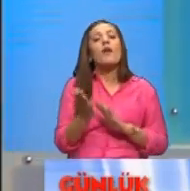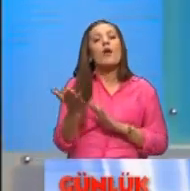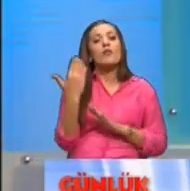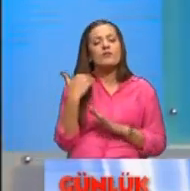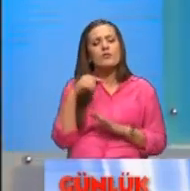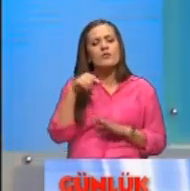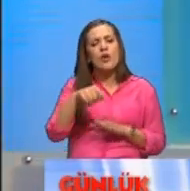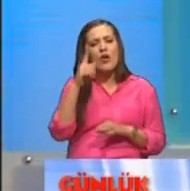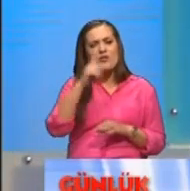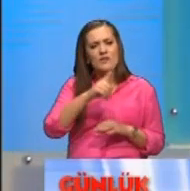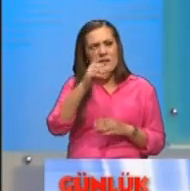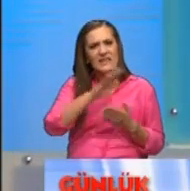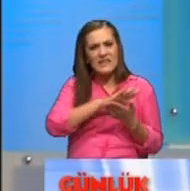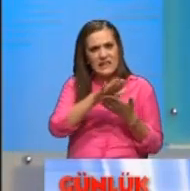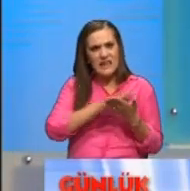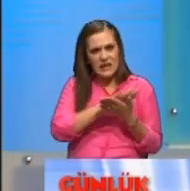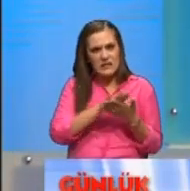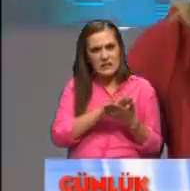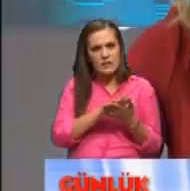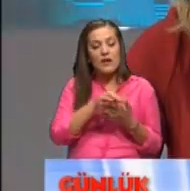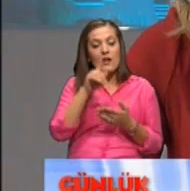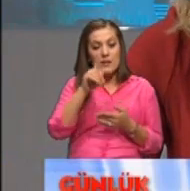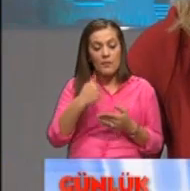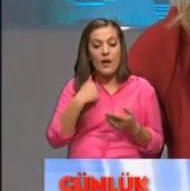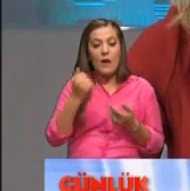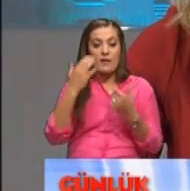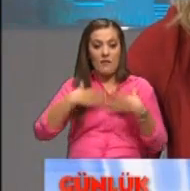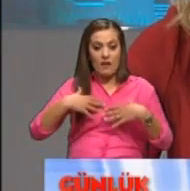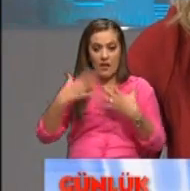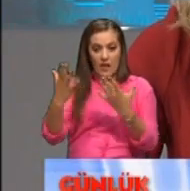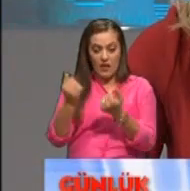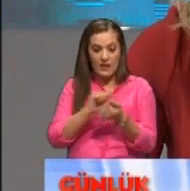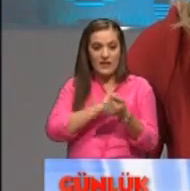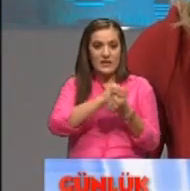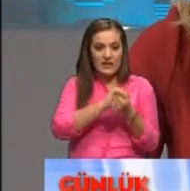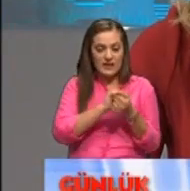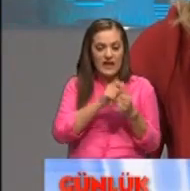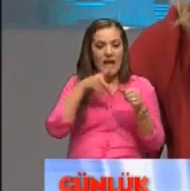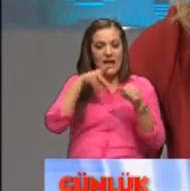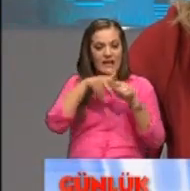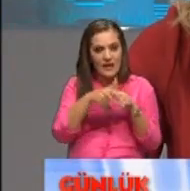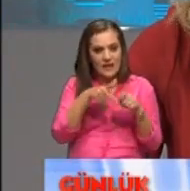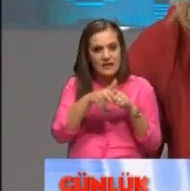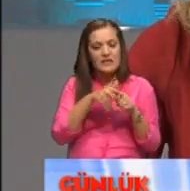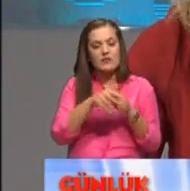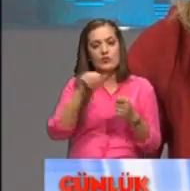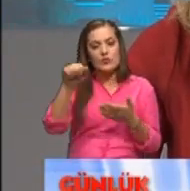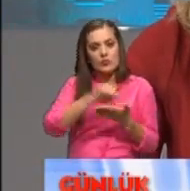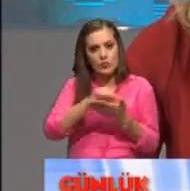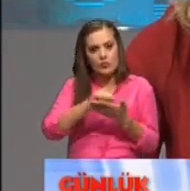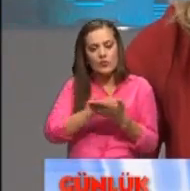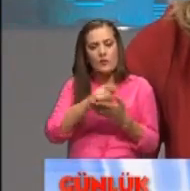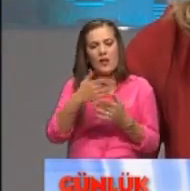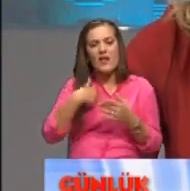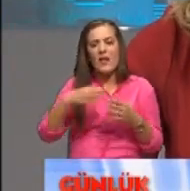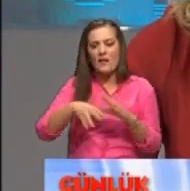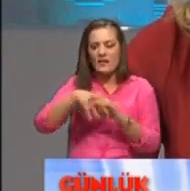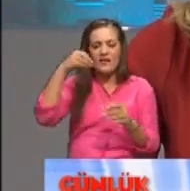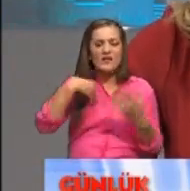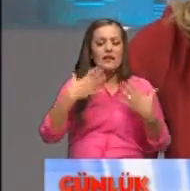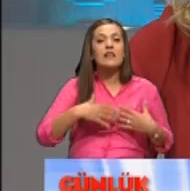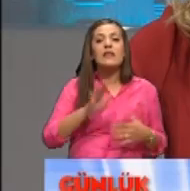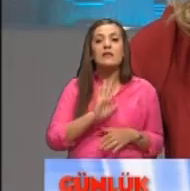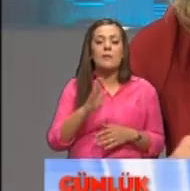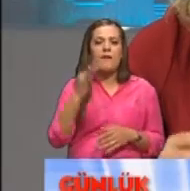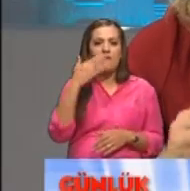önce şöyle bir önce bir yıkasak evet, mı? Evet, yıkanacak, ütülenecek. Değil mi? Etiketleri kesilecek. Yani öyle paketinden çıkarıp da giydirmemekte